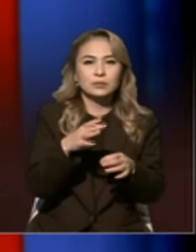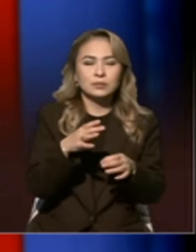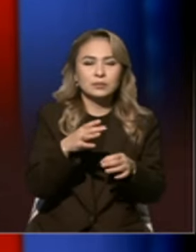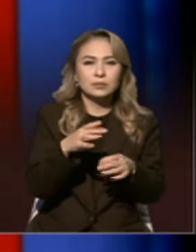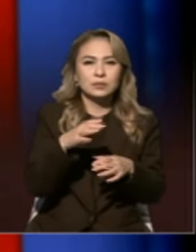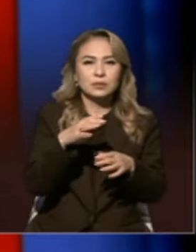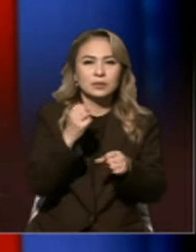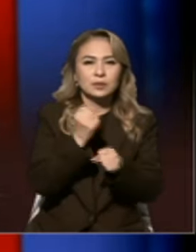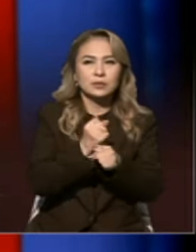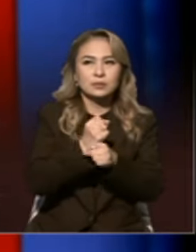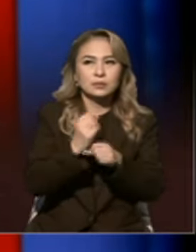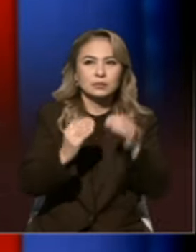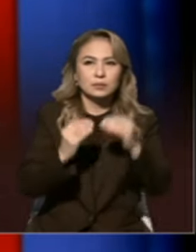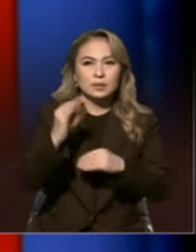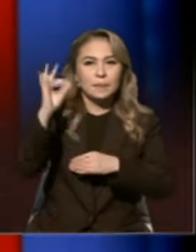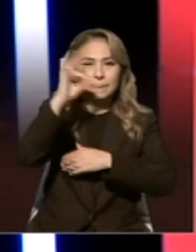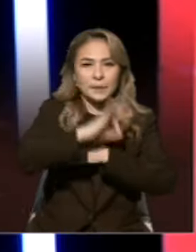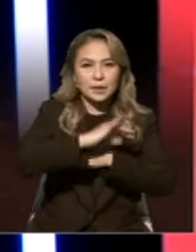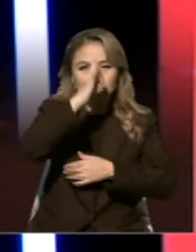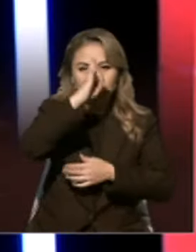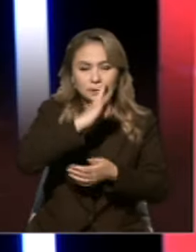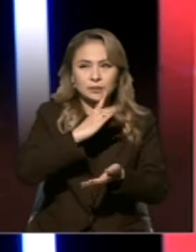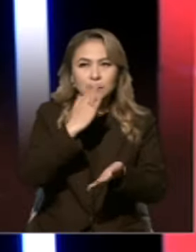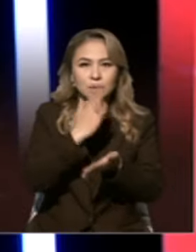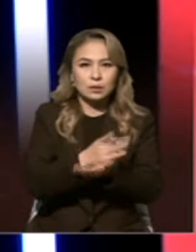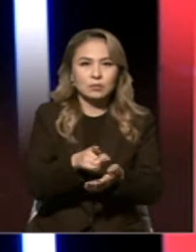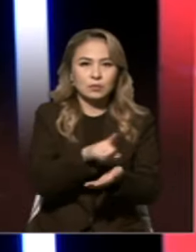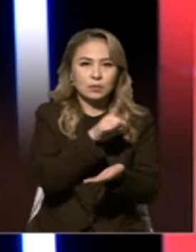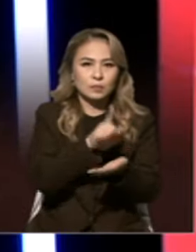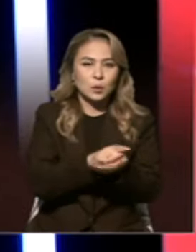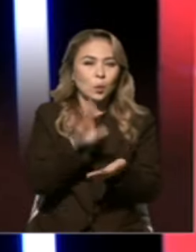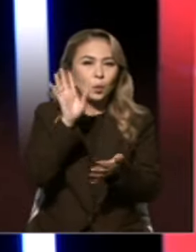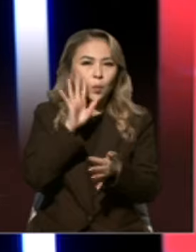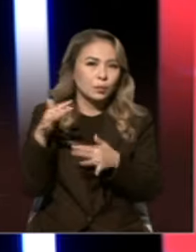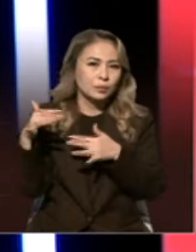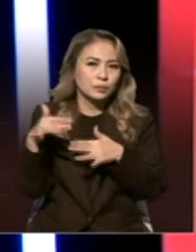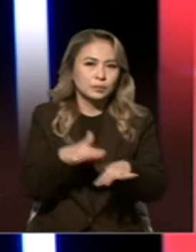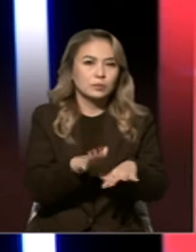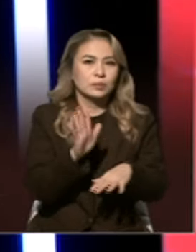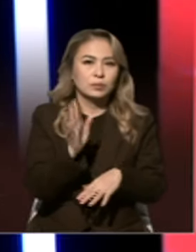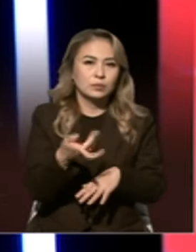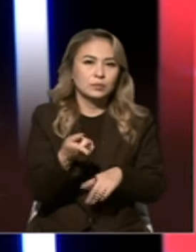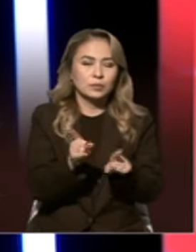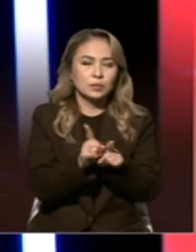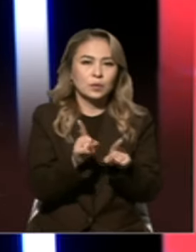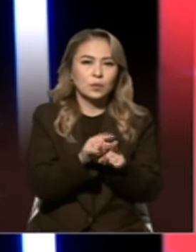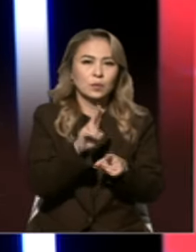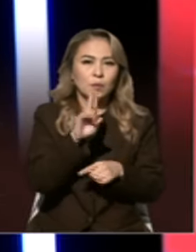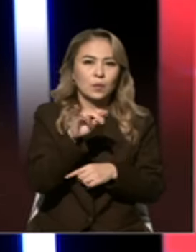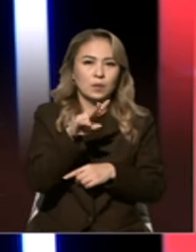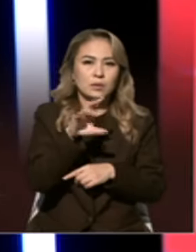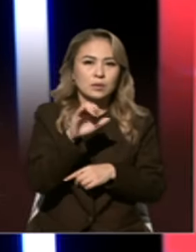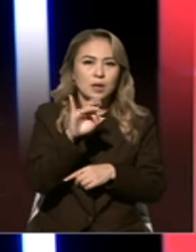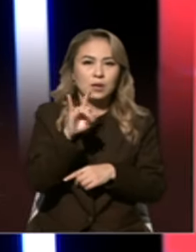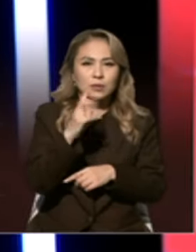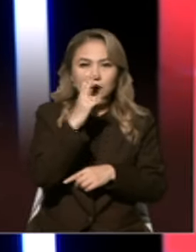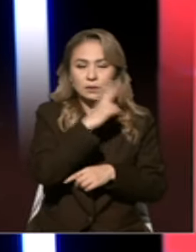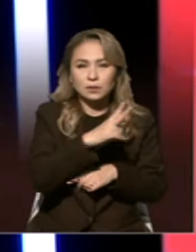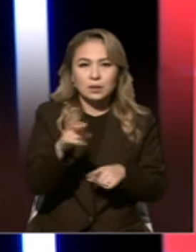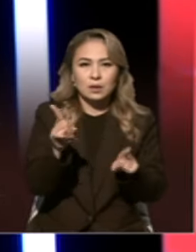тұрғандай. Мысалы ол батыс Қазақстанда ондай үйлер бар мысалы. Әрине оларға су барған кезде біз бағана оны қолсарды болған жағдай көріп отырмыз. Қаншама